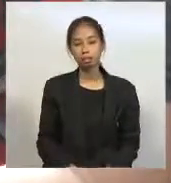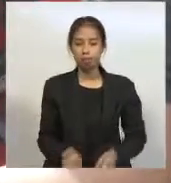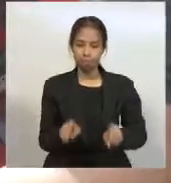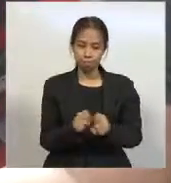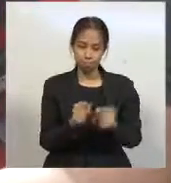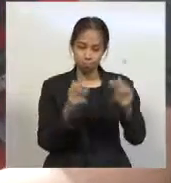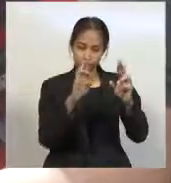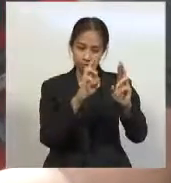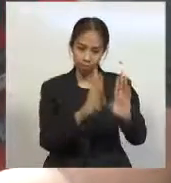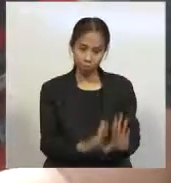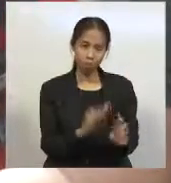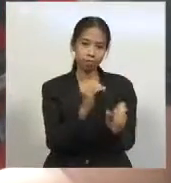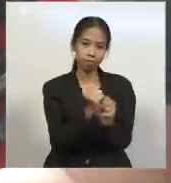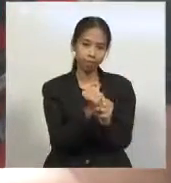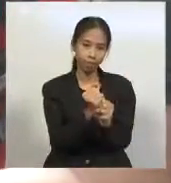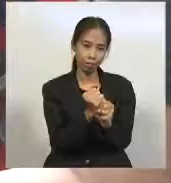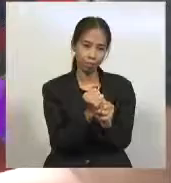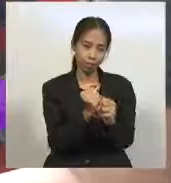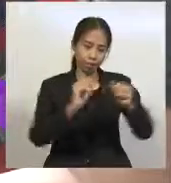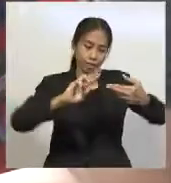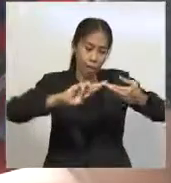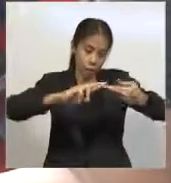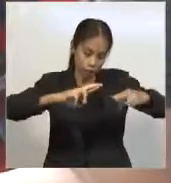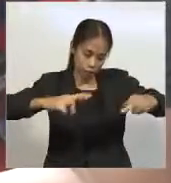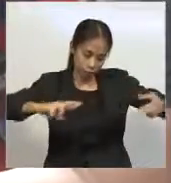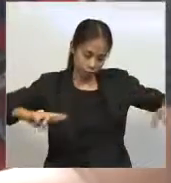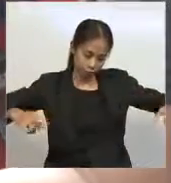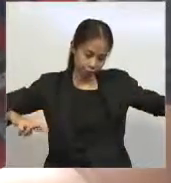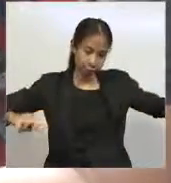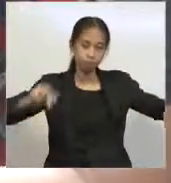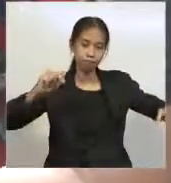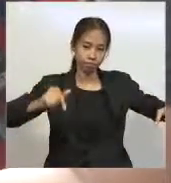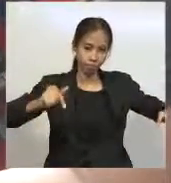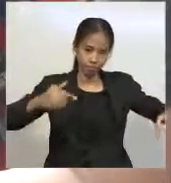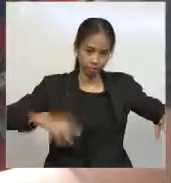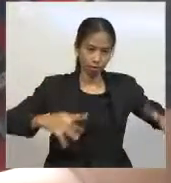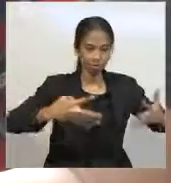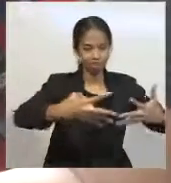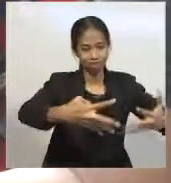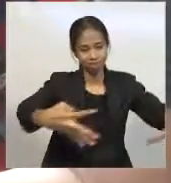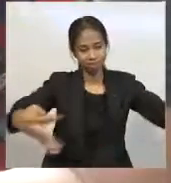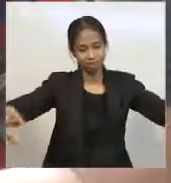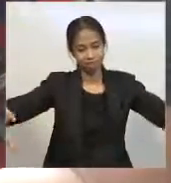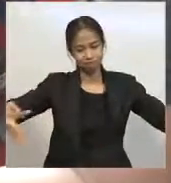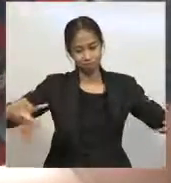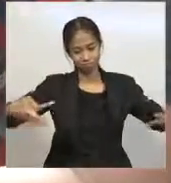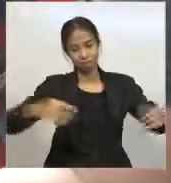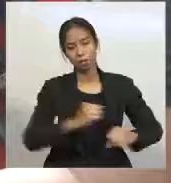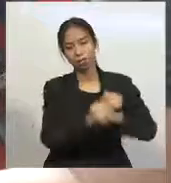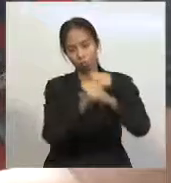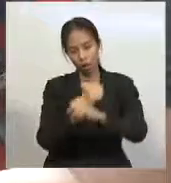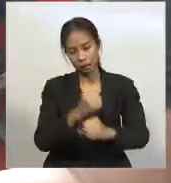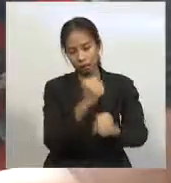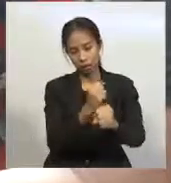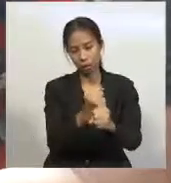บบเขาเรียกว่าระบบของเชือกนะครับแล้วก็ทำเป็นเหมือนกับแผงด้วยเชือกกั้นไว้นะครับกั้นไว้ถึง2